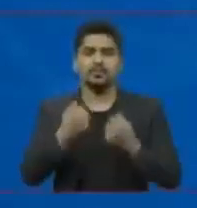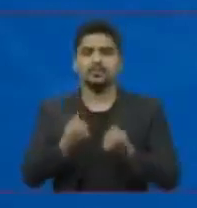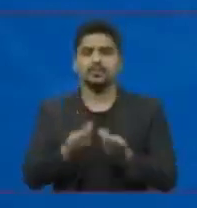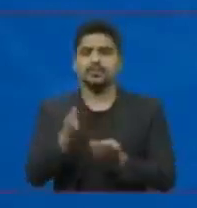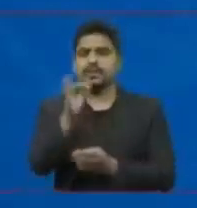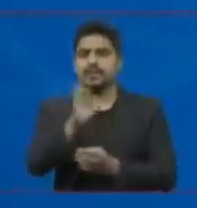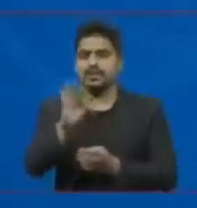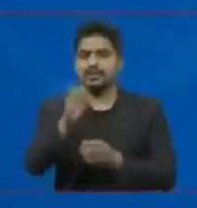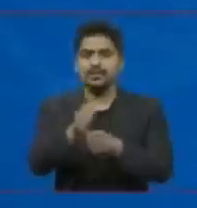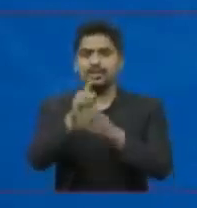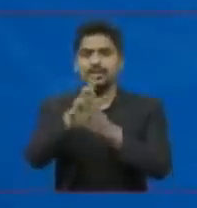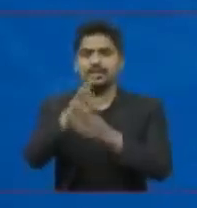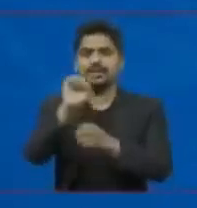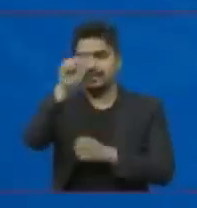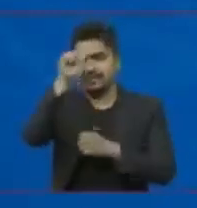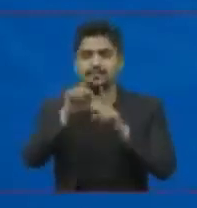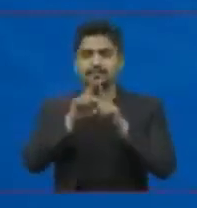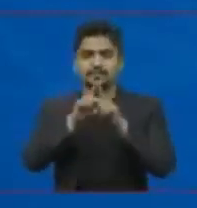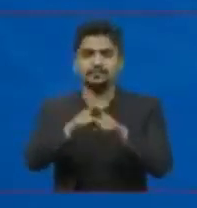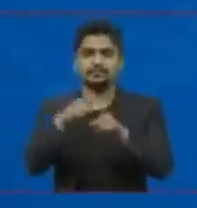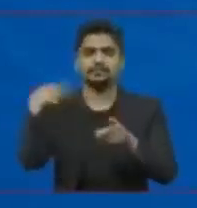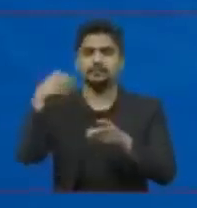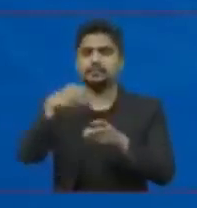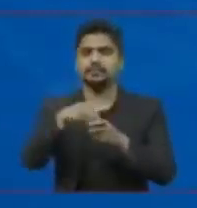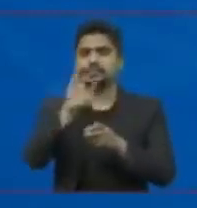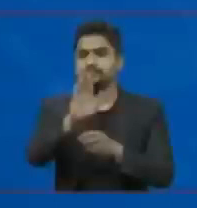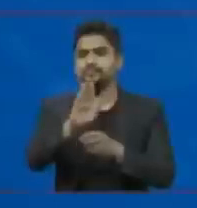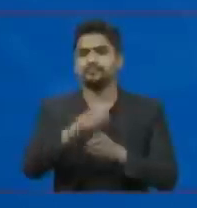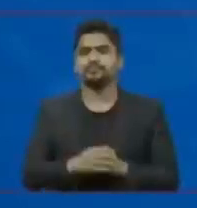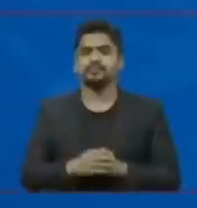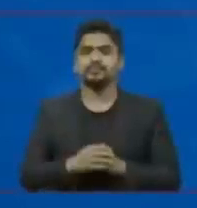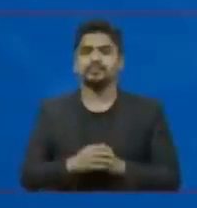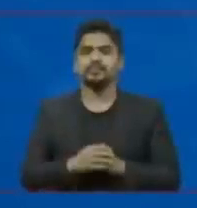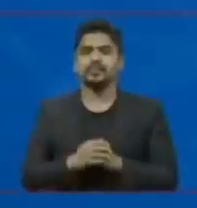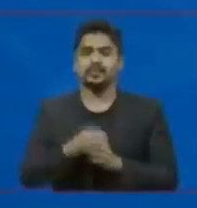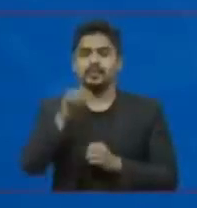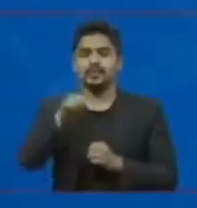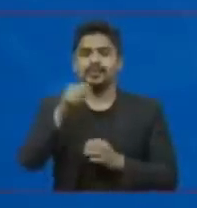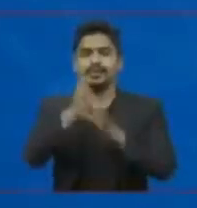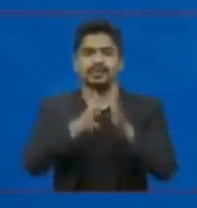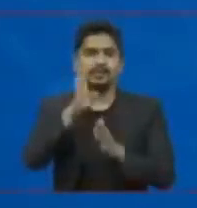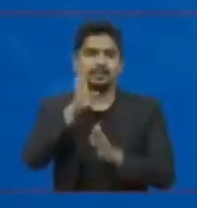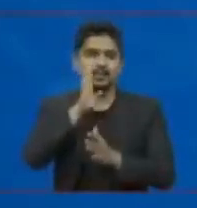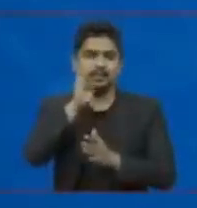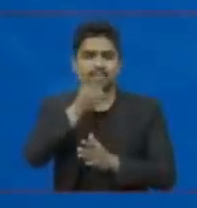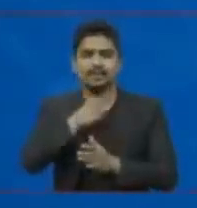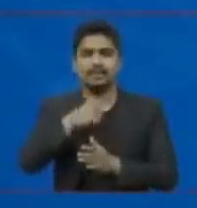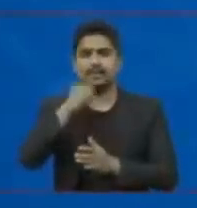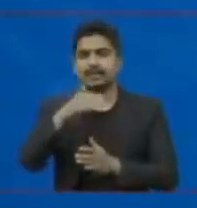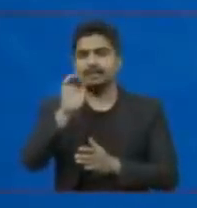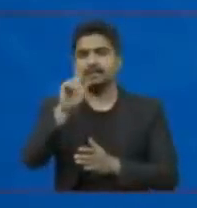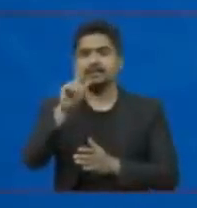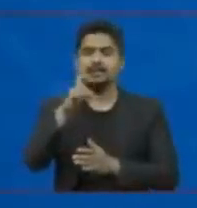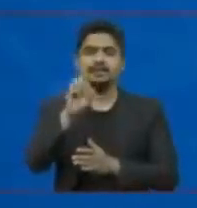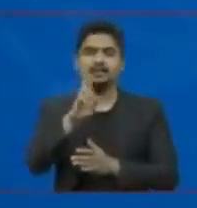सूची सार्वजनिक गर्दै सकभर विद्यालय समेत नजान अनुरोध गरेको छ। काठमाडौँ, भक्तपुर, ललितपुर, कास्की, रूपन्देही, चितवन,